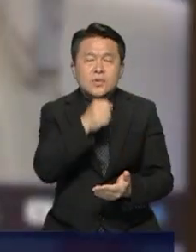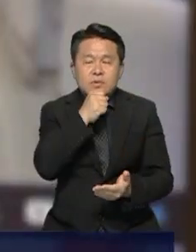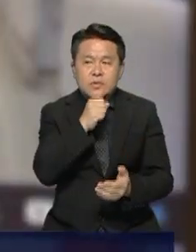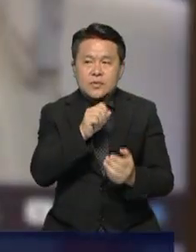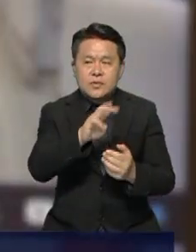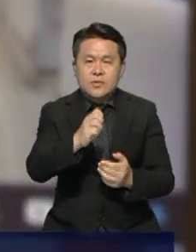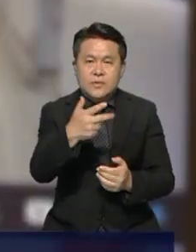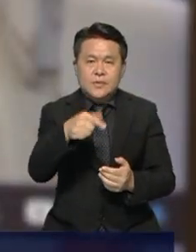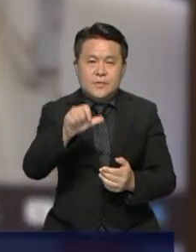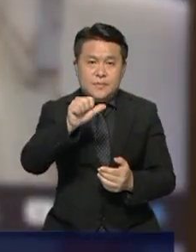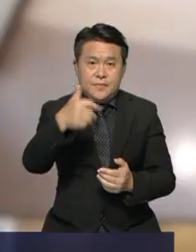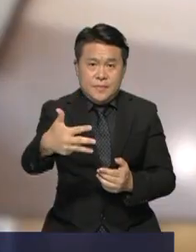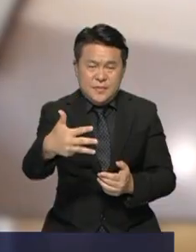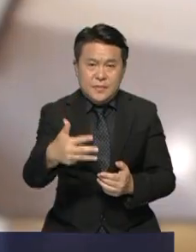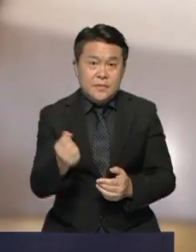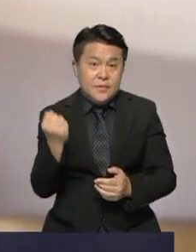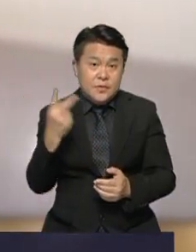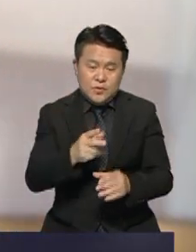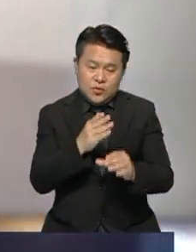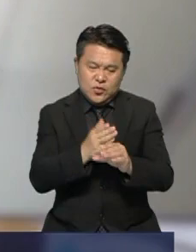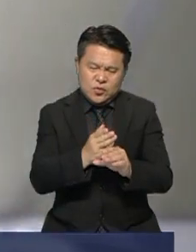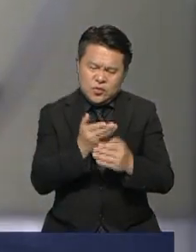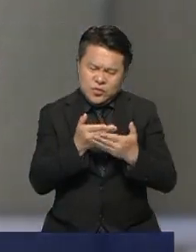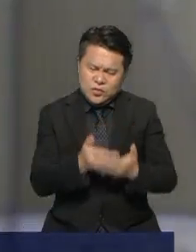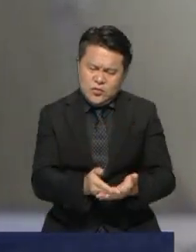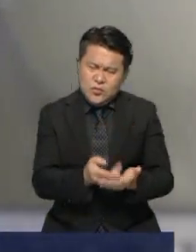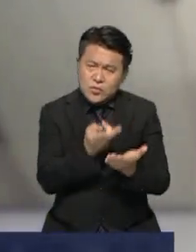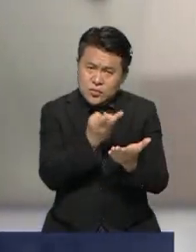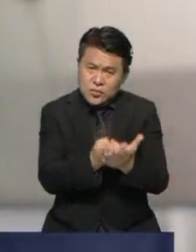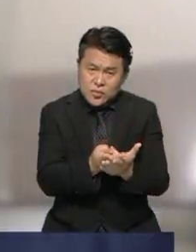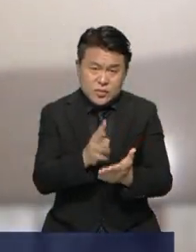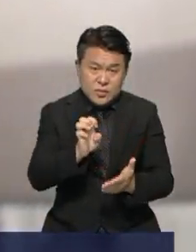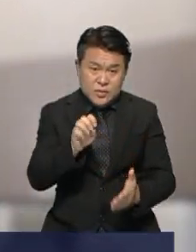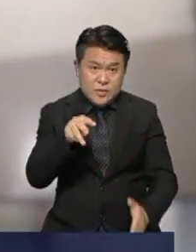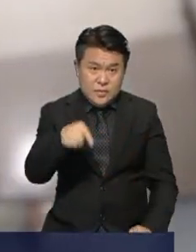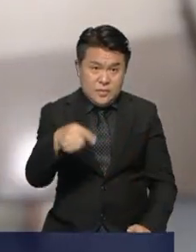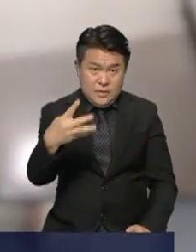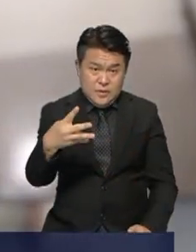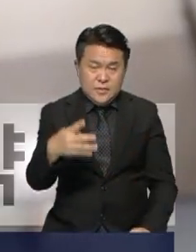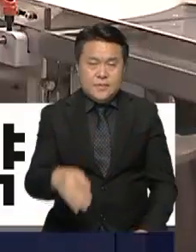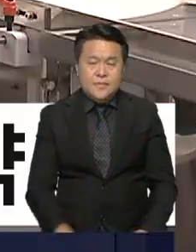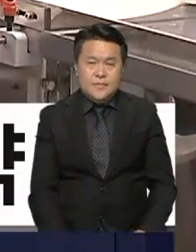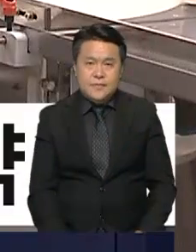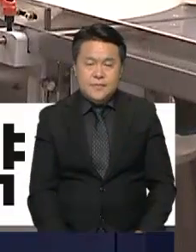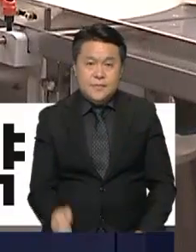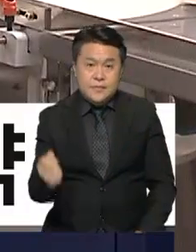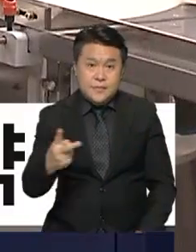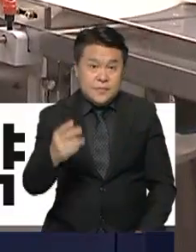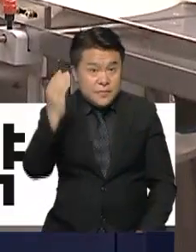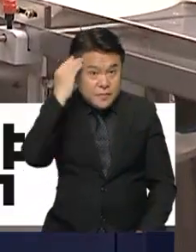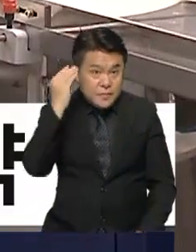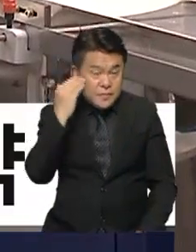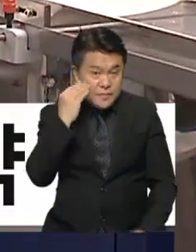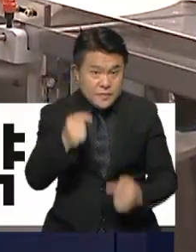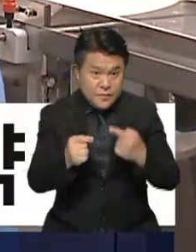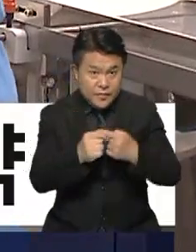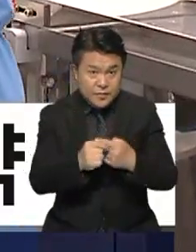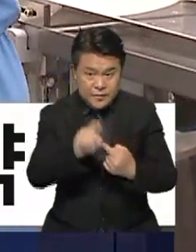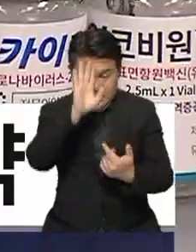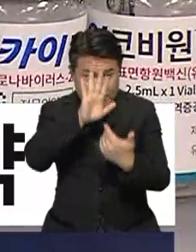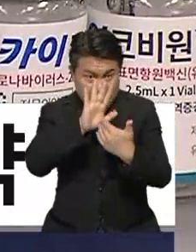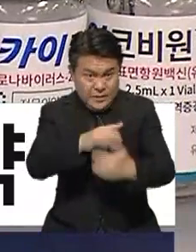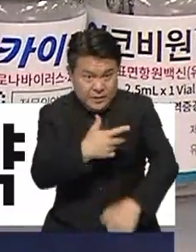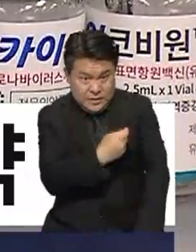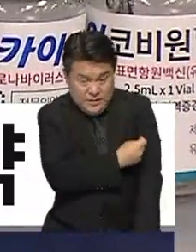37.8%, 준중증 병상은 48.4%입니다. 국산 1호 백신인 SK바이오사이언스